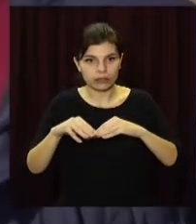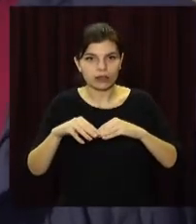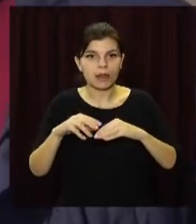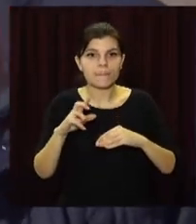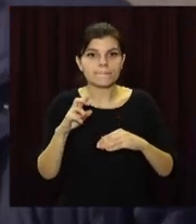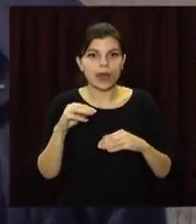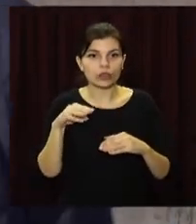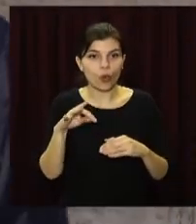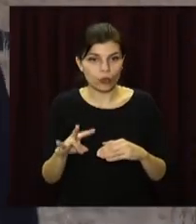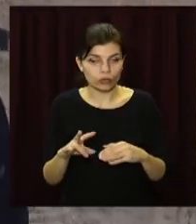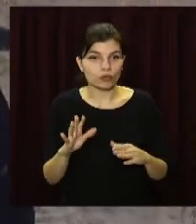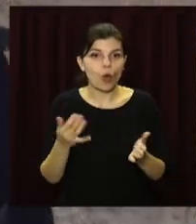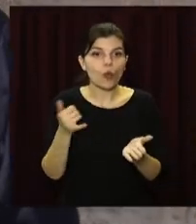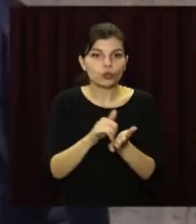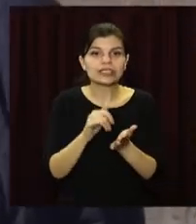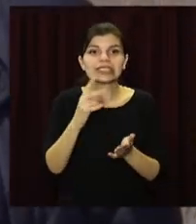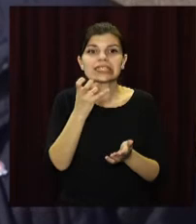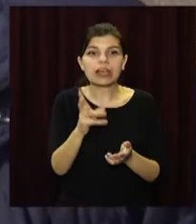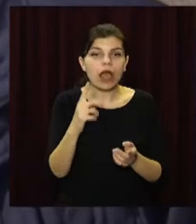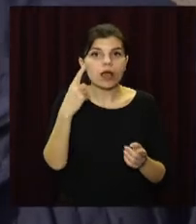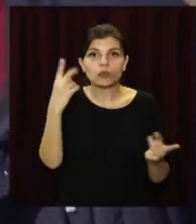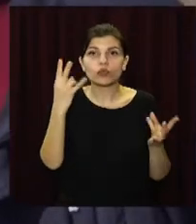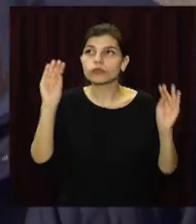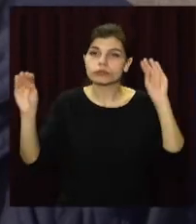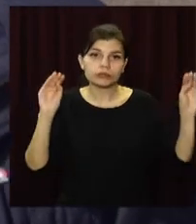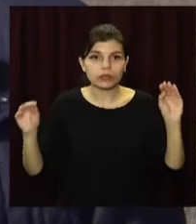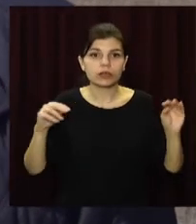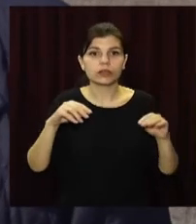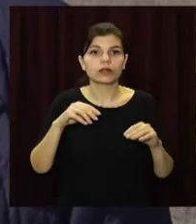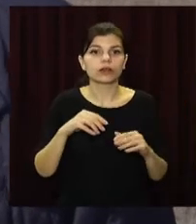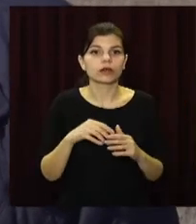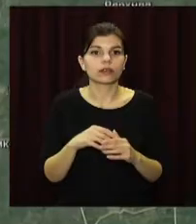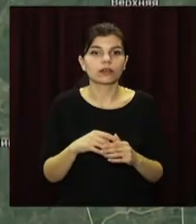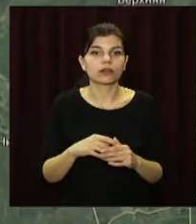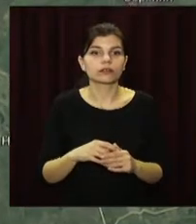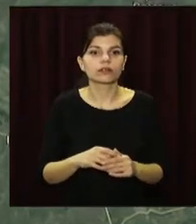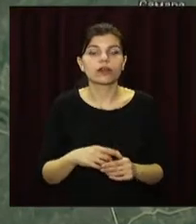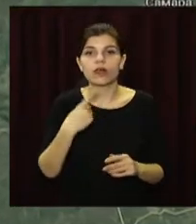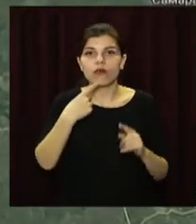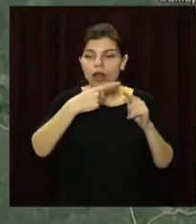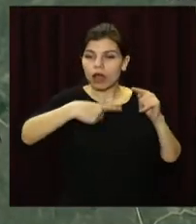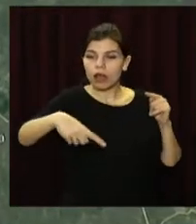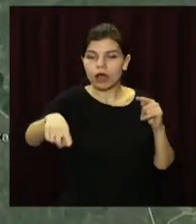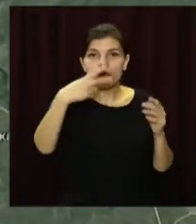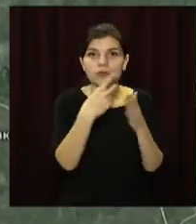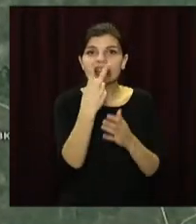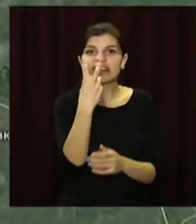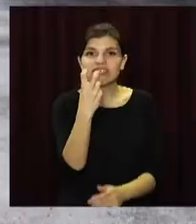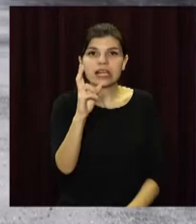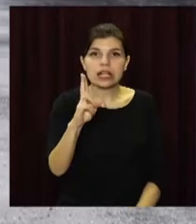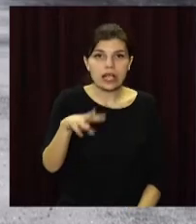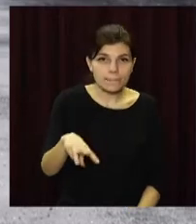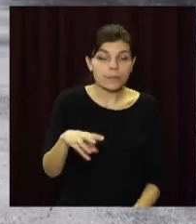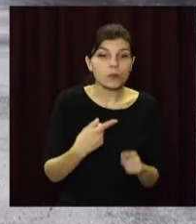асфальтобетону розмітка, установка знаків, насипка на обочини шлака. Довжина траси майже 200 кілометрів, тому